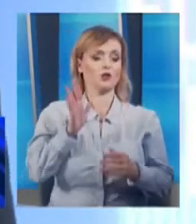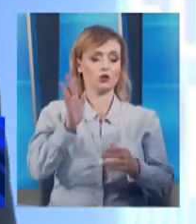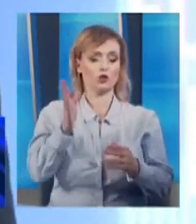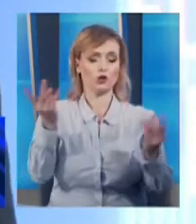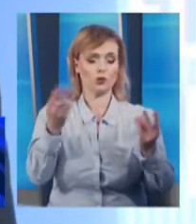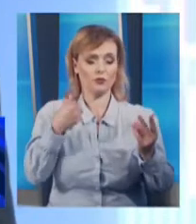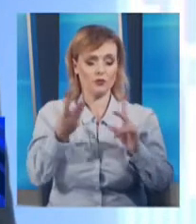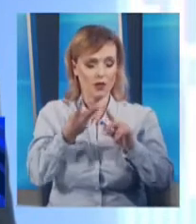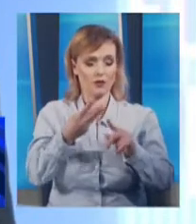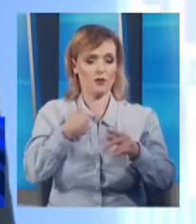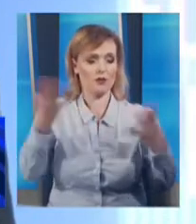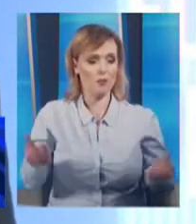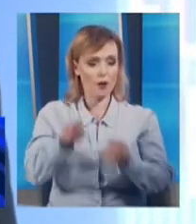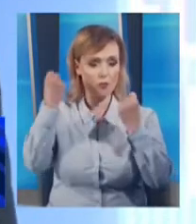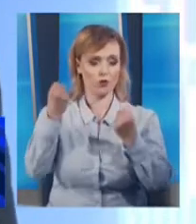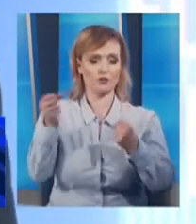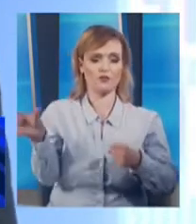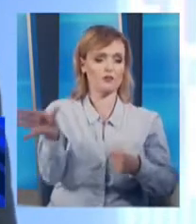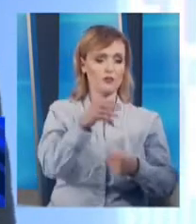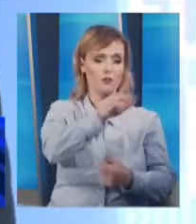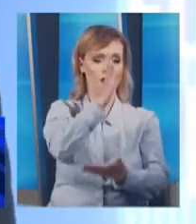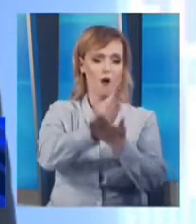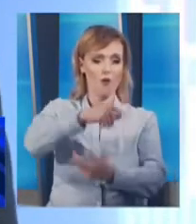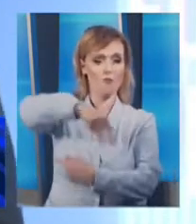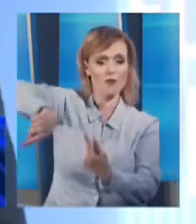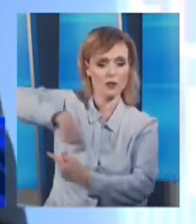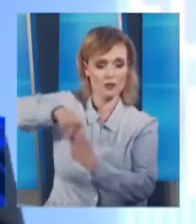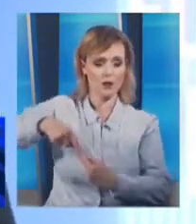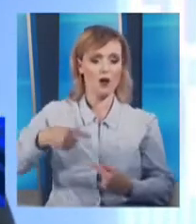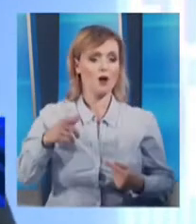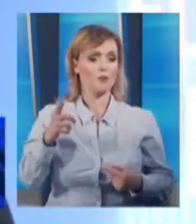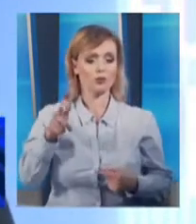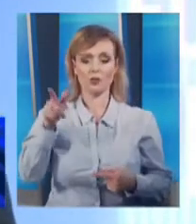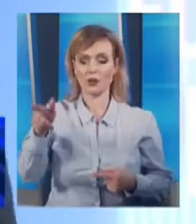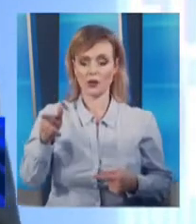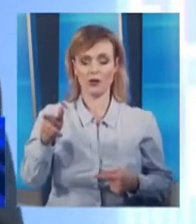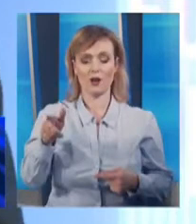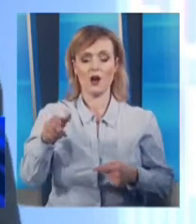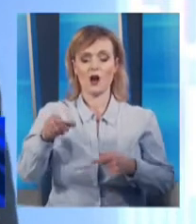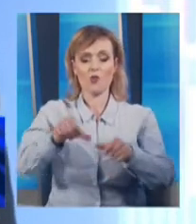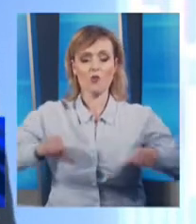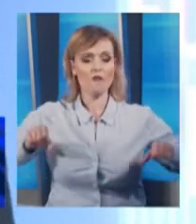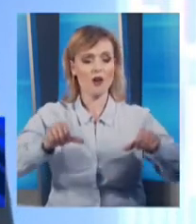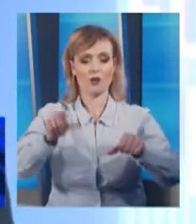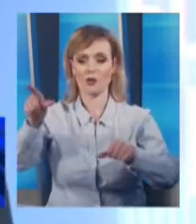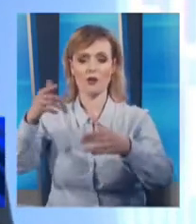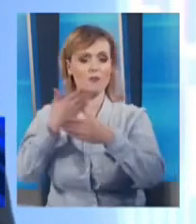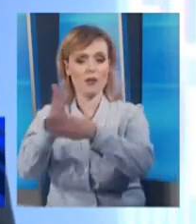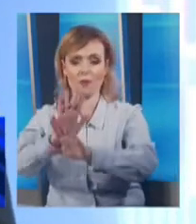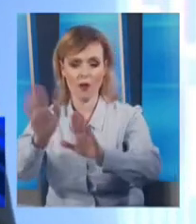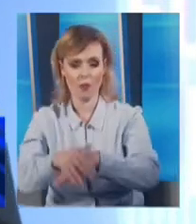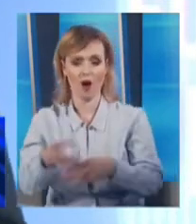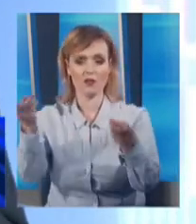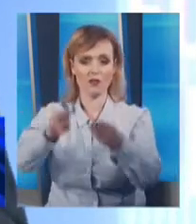la limită, sistemul bancar, mai bine zis guvernul, i-a lăsat de unii singuri în fața